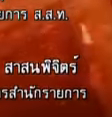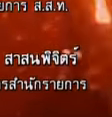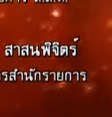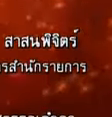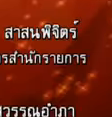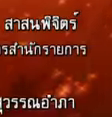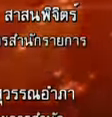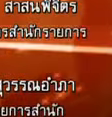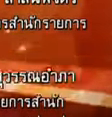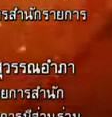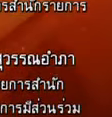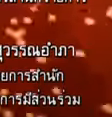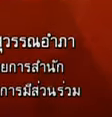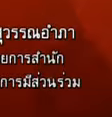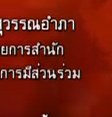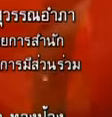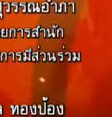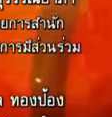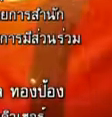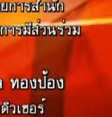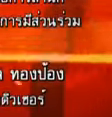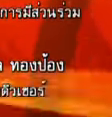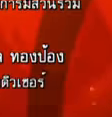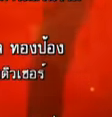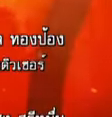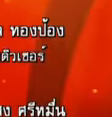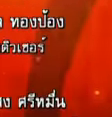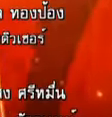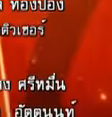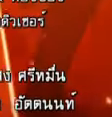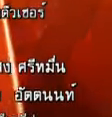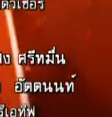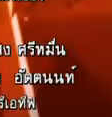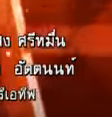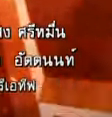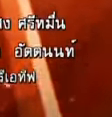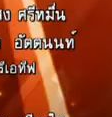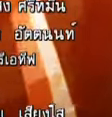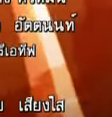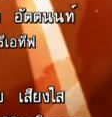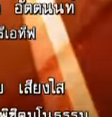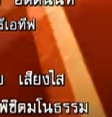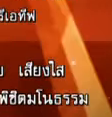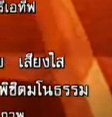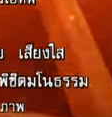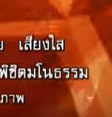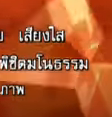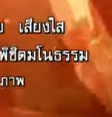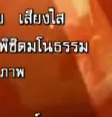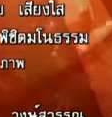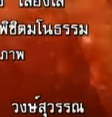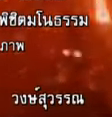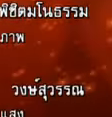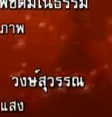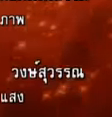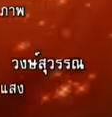ที่องค์กรภาคเอกชนได้คุยกันในวันนี้ที่จะเป็นประเด็นในการฉุดกระแสสังคมให้หันมามองเราด้วยแล้วก็